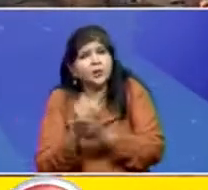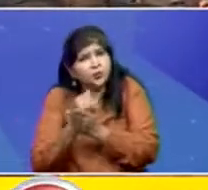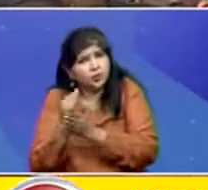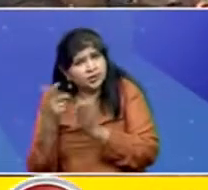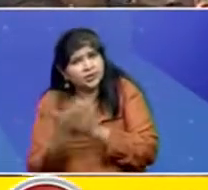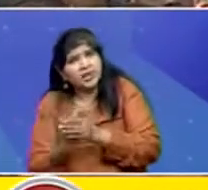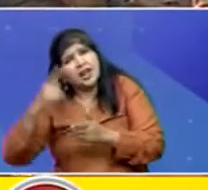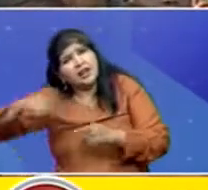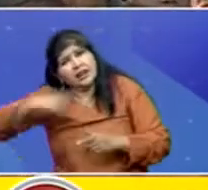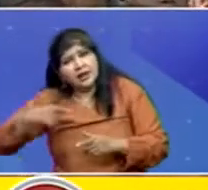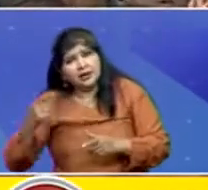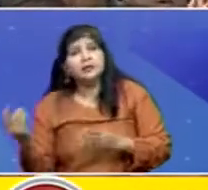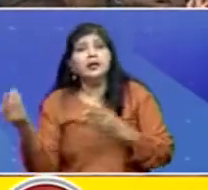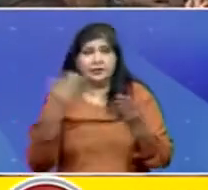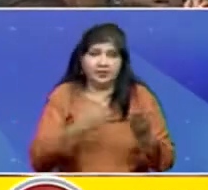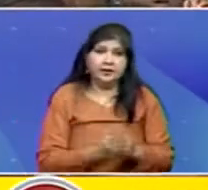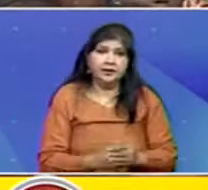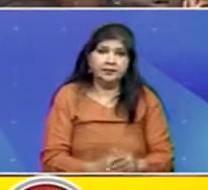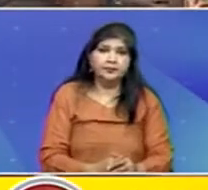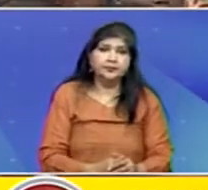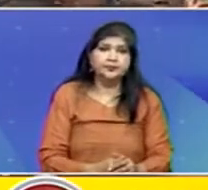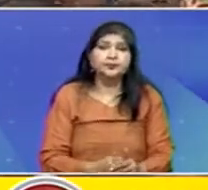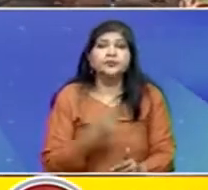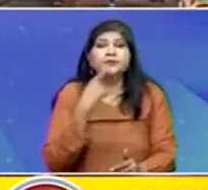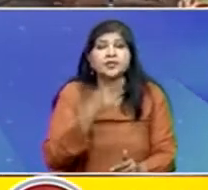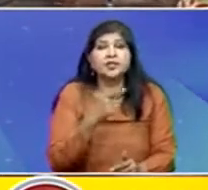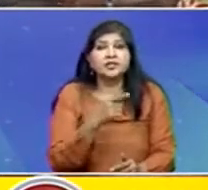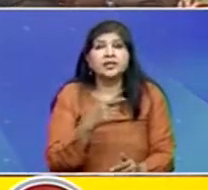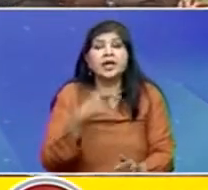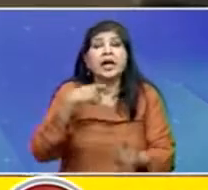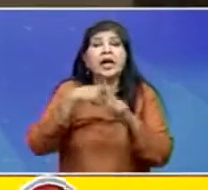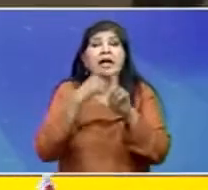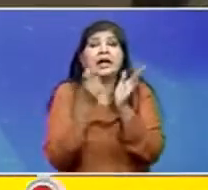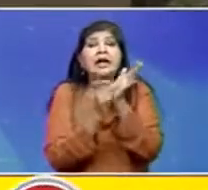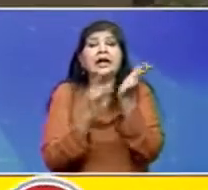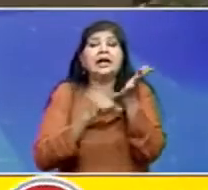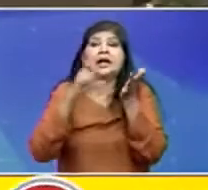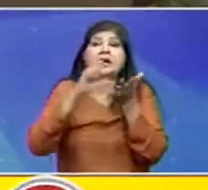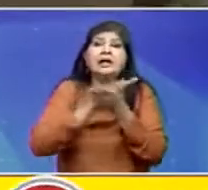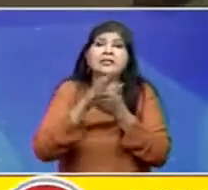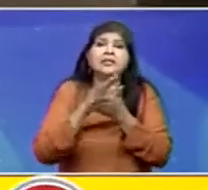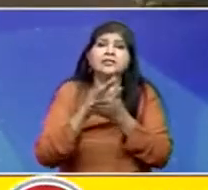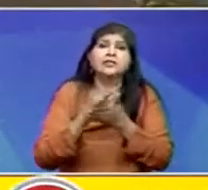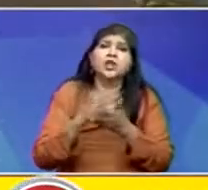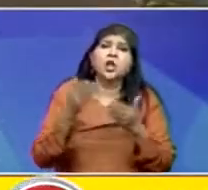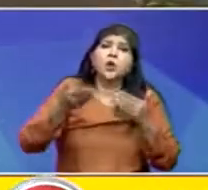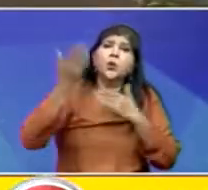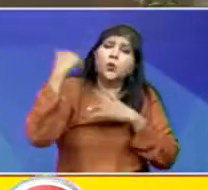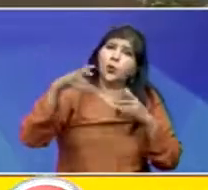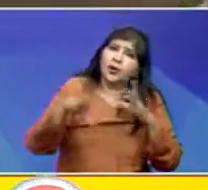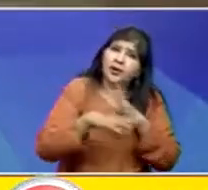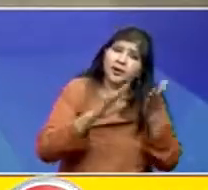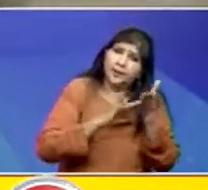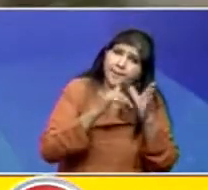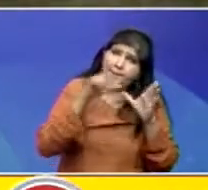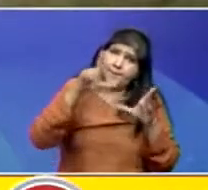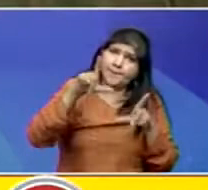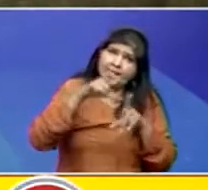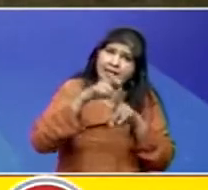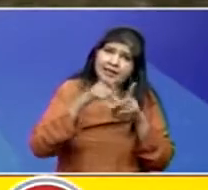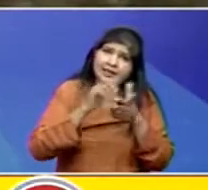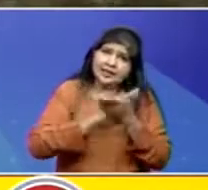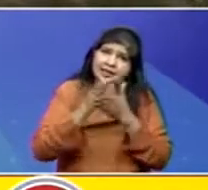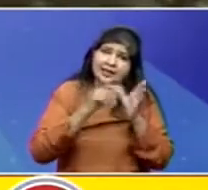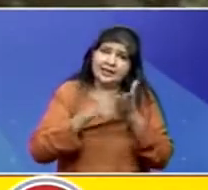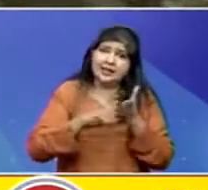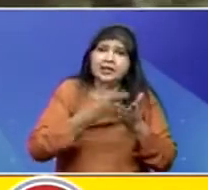लगातार करते आये हैं जैसे की कच के रण की एक जन जाती मालधारी जल सवरक्षण के